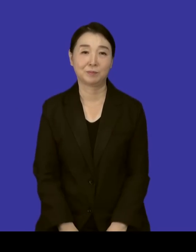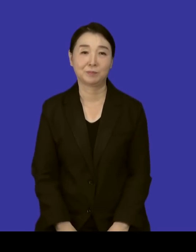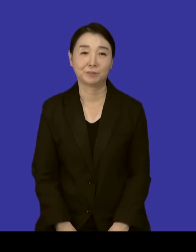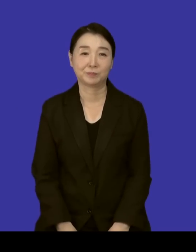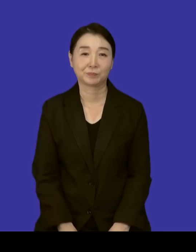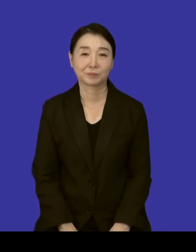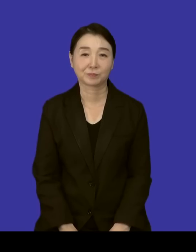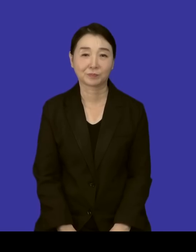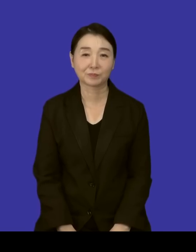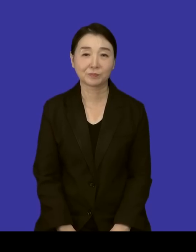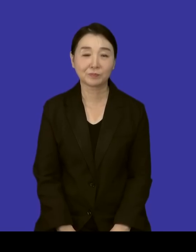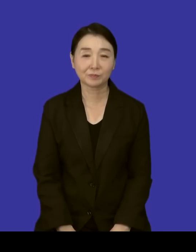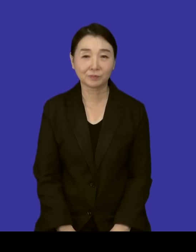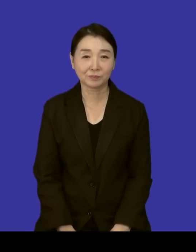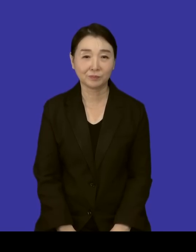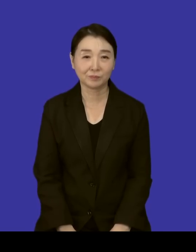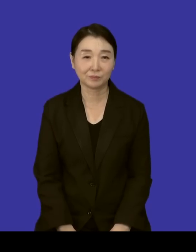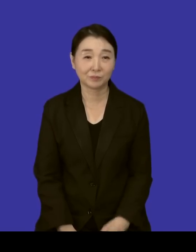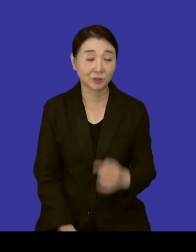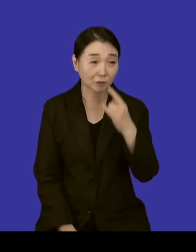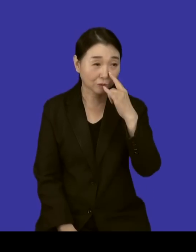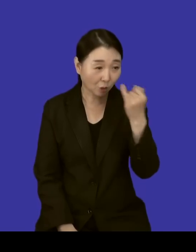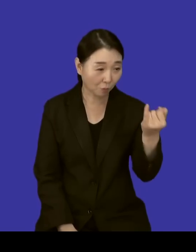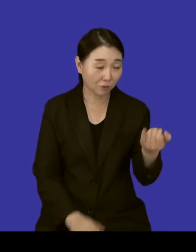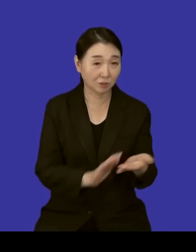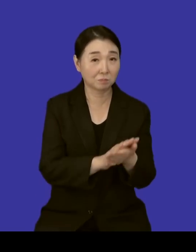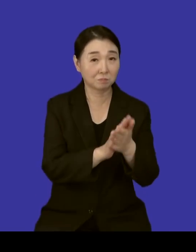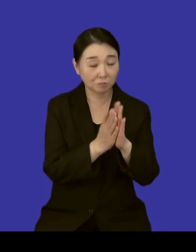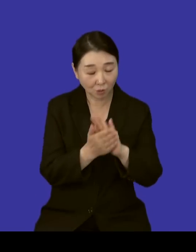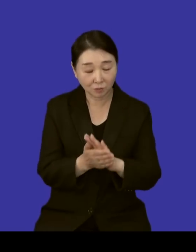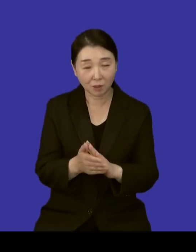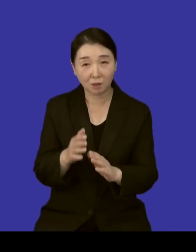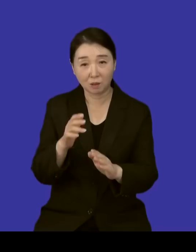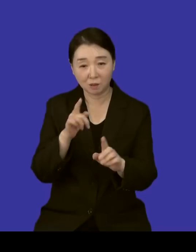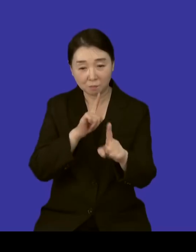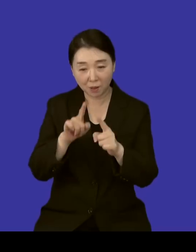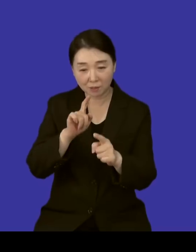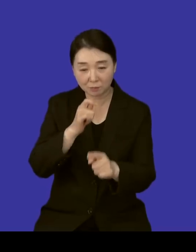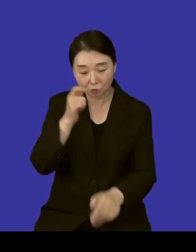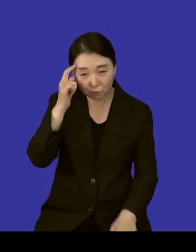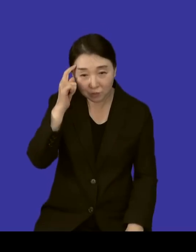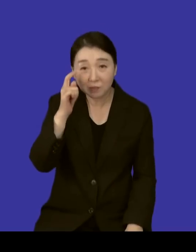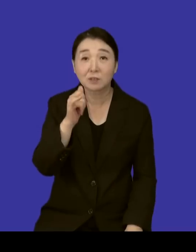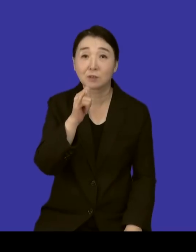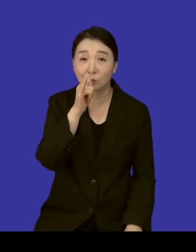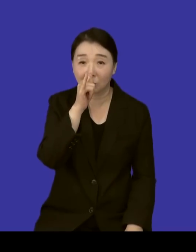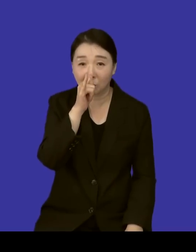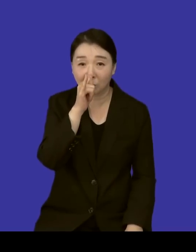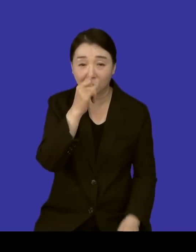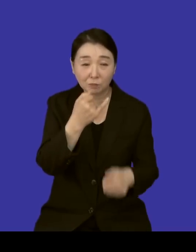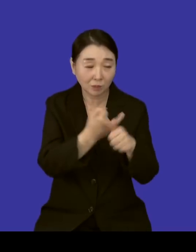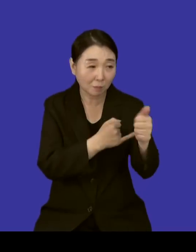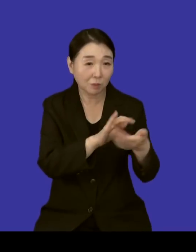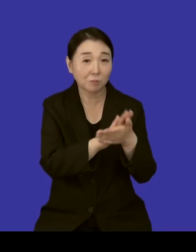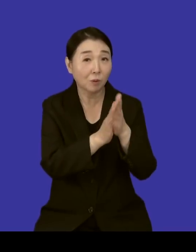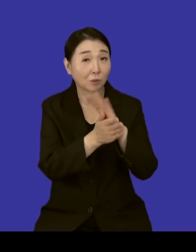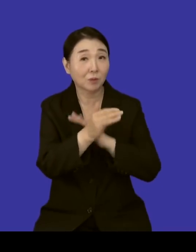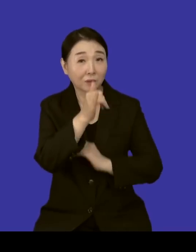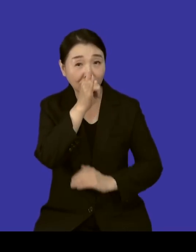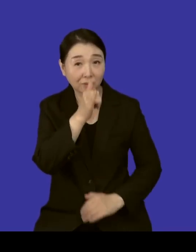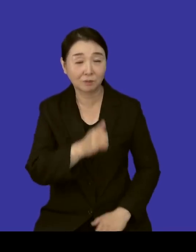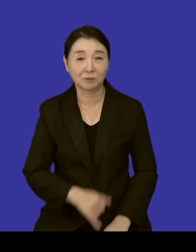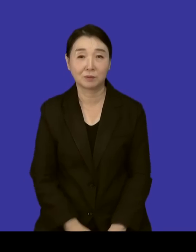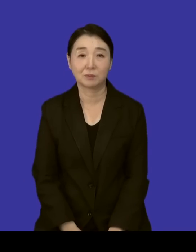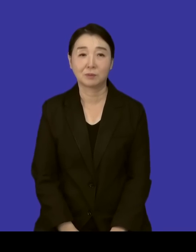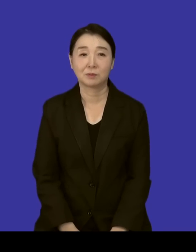합니다. 네네. 시어머님도 변화가 있으셨고 큐티도 하셨고 네네네네. 이제 모든 게 네. 정상화 돼가는데 네네네. 남편분의 변화는 네. 있었어요?